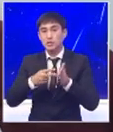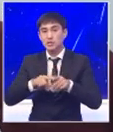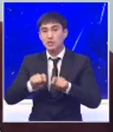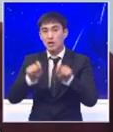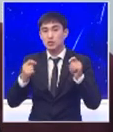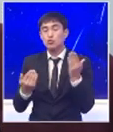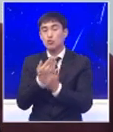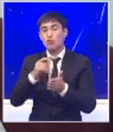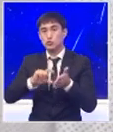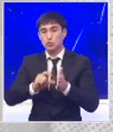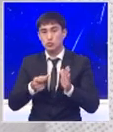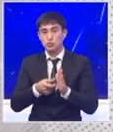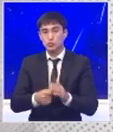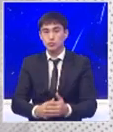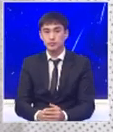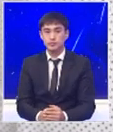новую студию